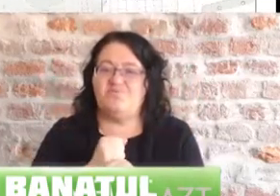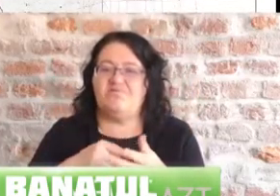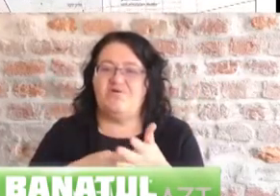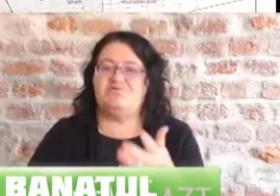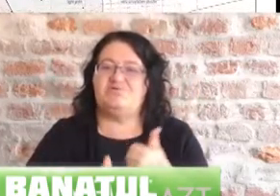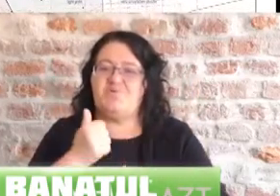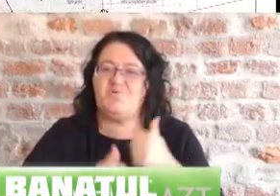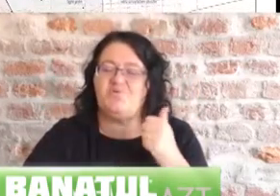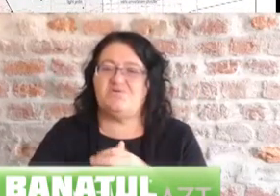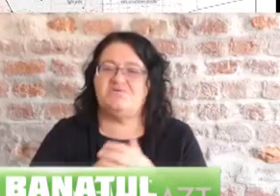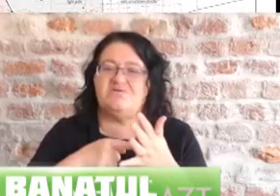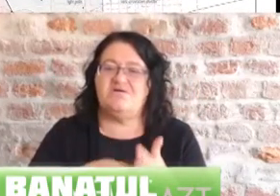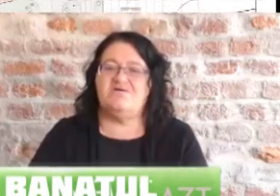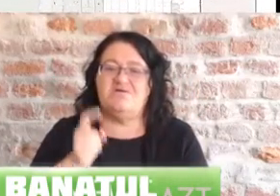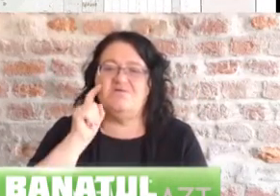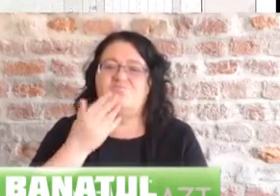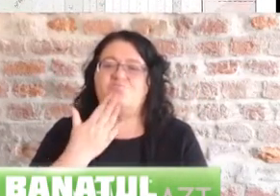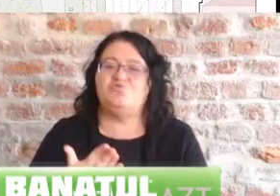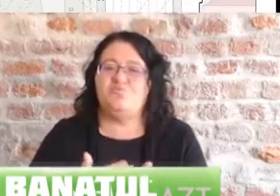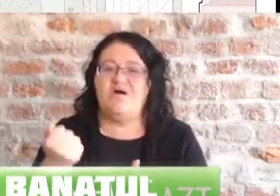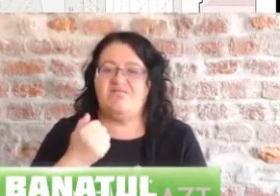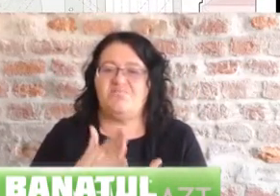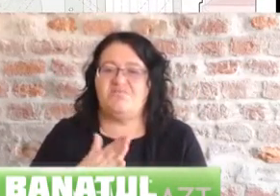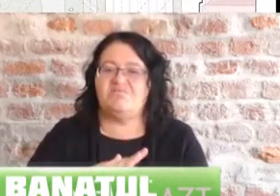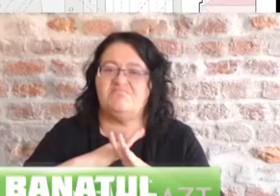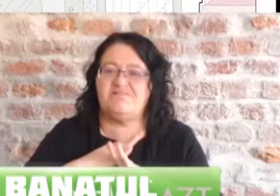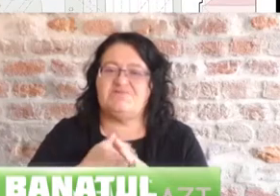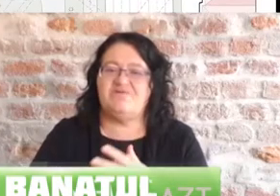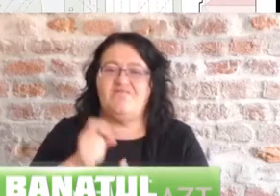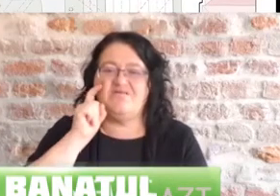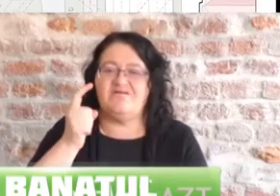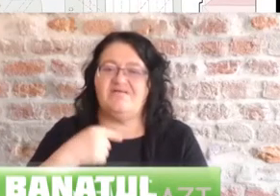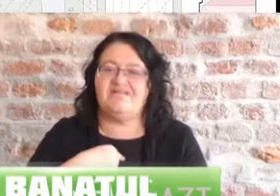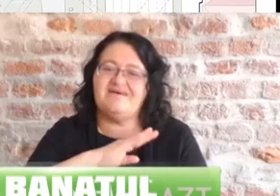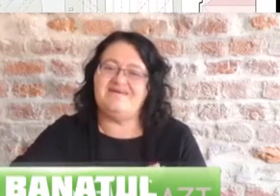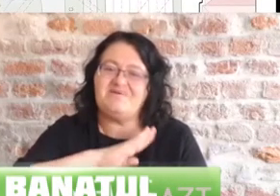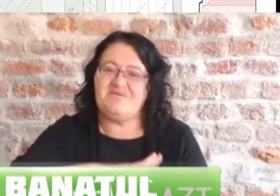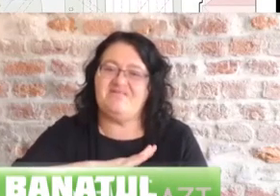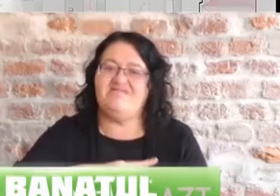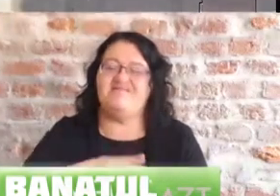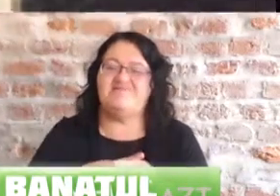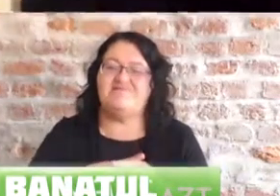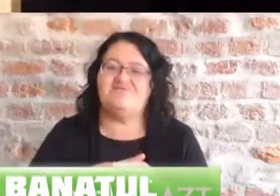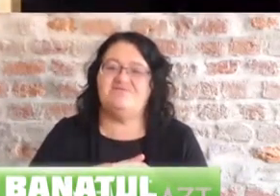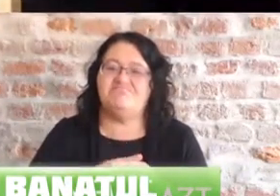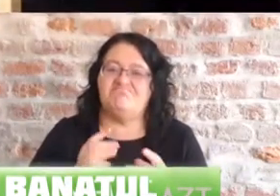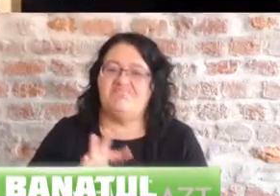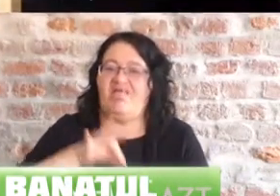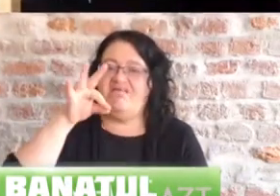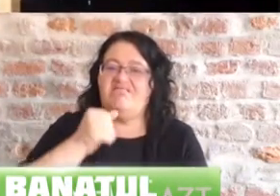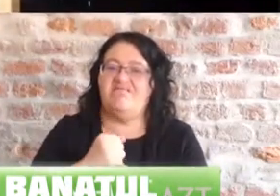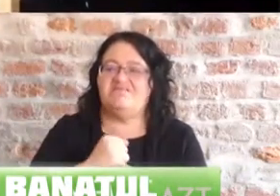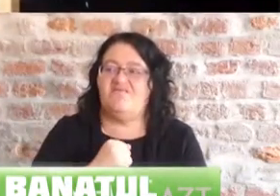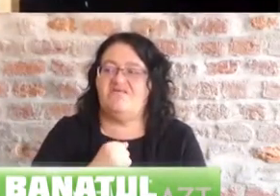acestui concurs. Aici trebuie să-i mulțumesc lui Andrei că a avut timp, răbdare și flair. Îmi